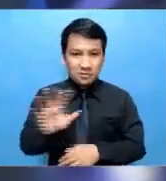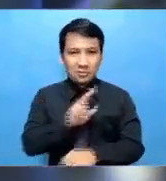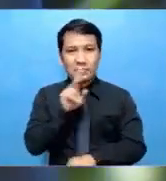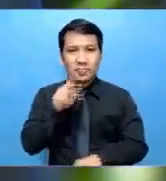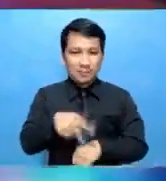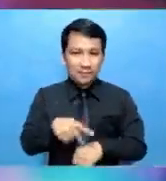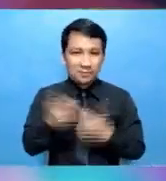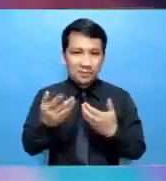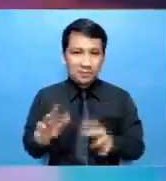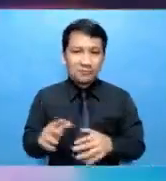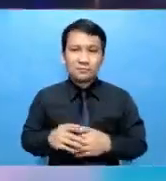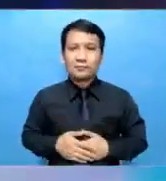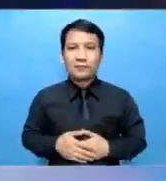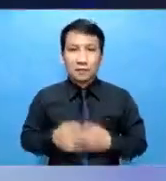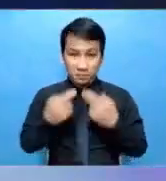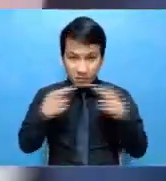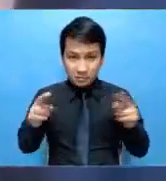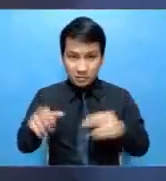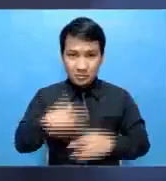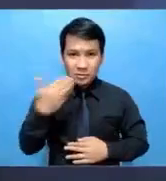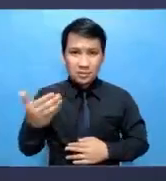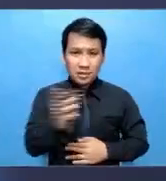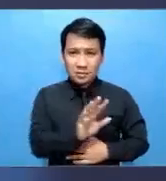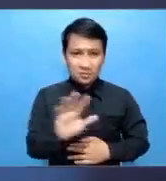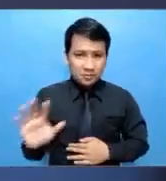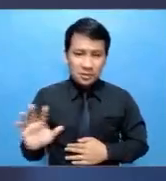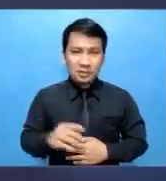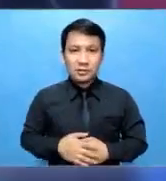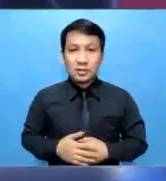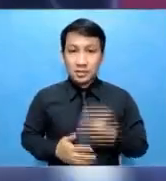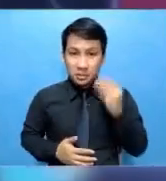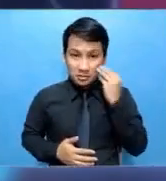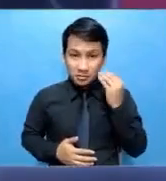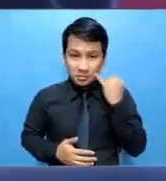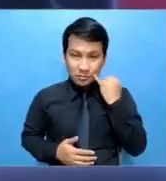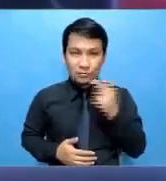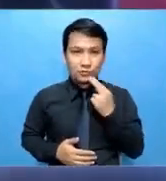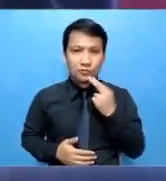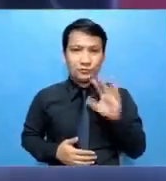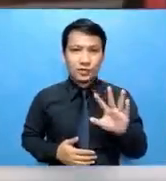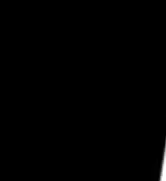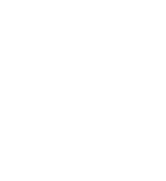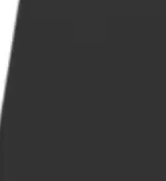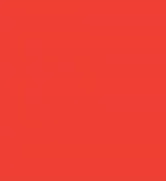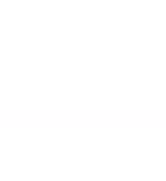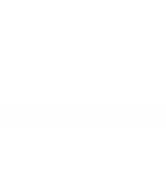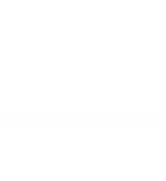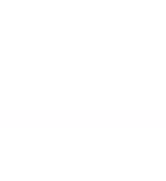Pilipinas. Nagbabalita mula sa Frontline, MJ Marfori, News 5.